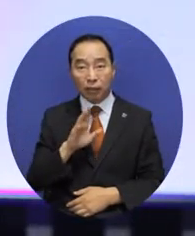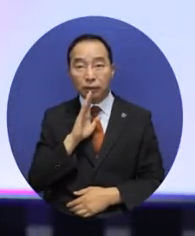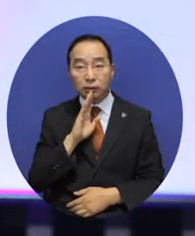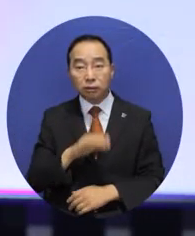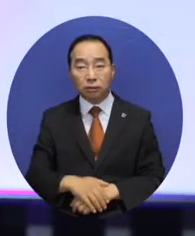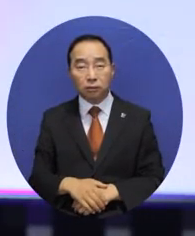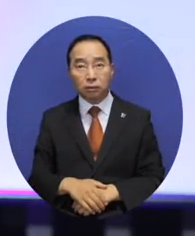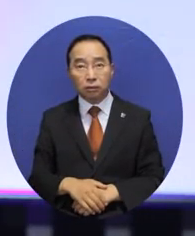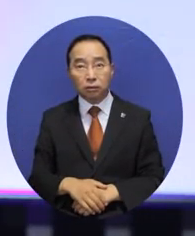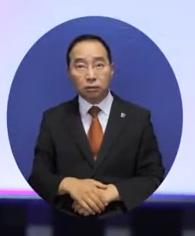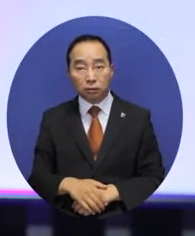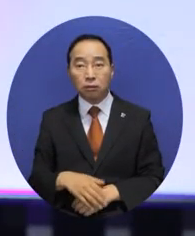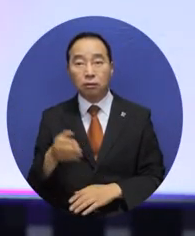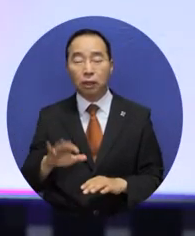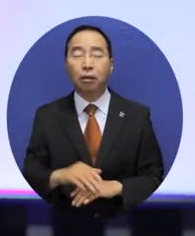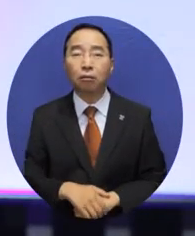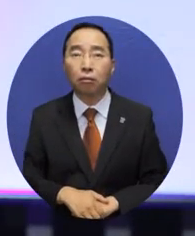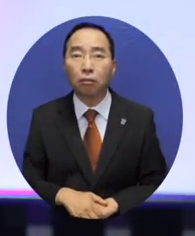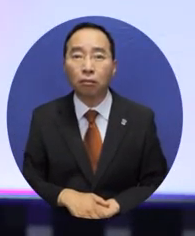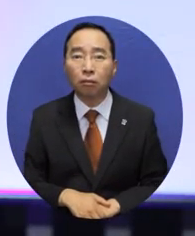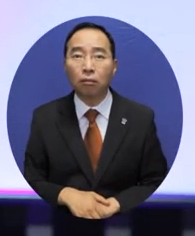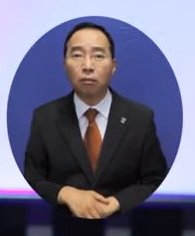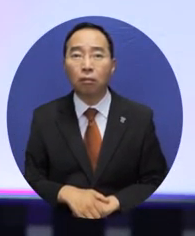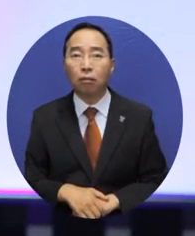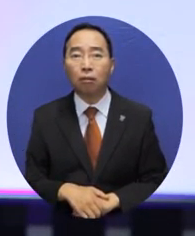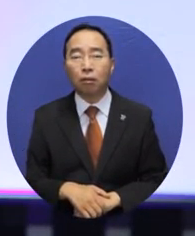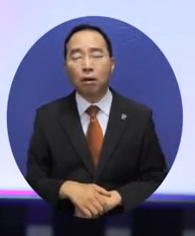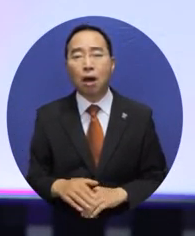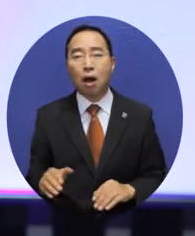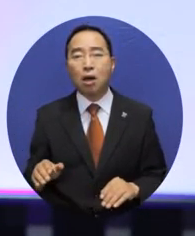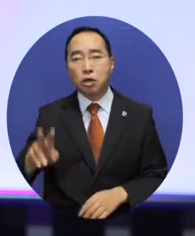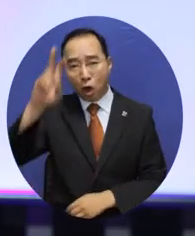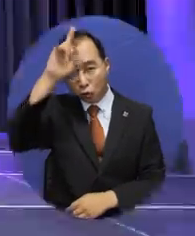그러나 12시라고 할지라도 밤인 동시에 낮입니다.